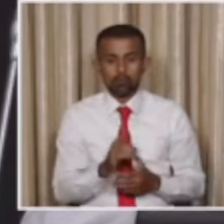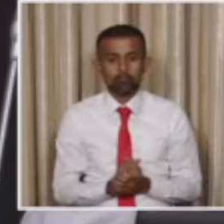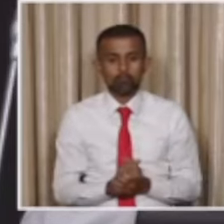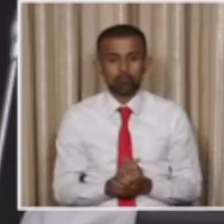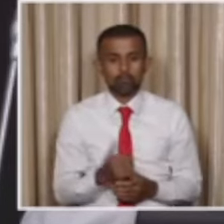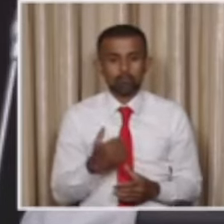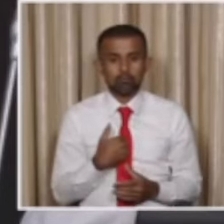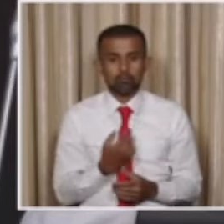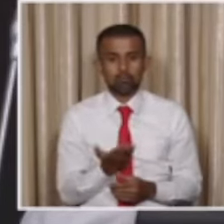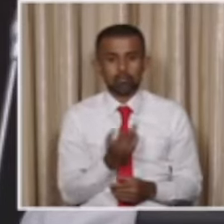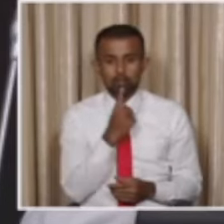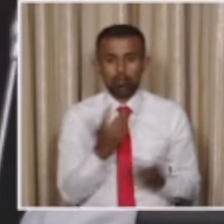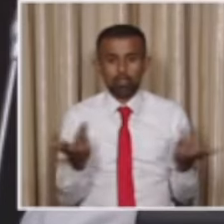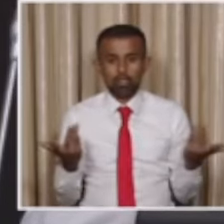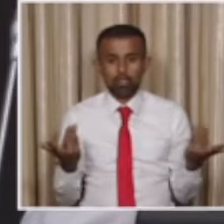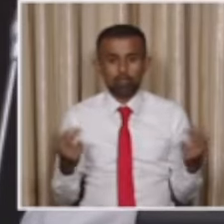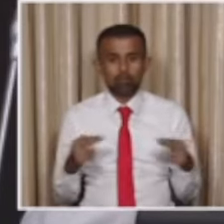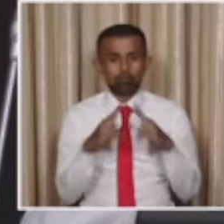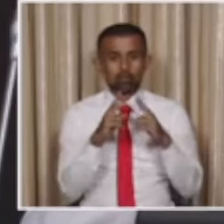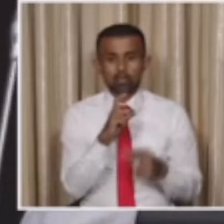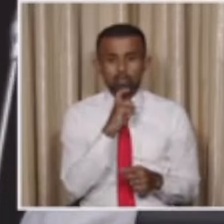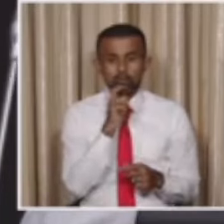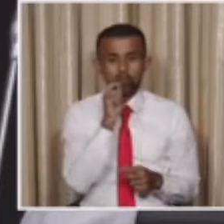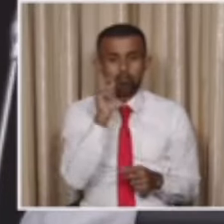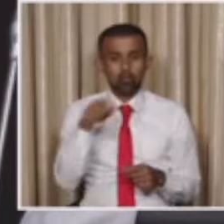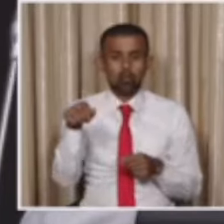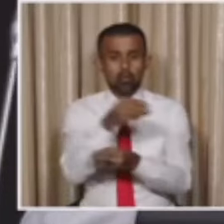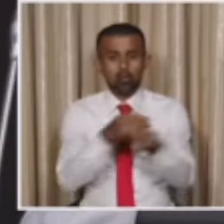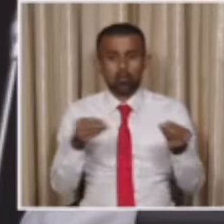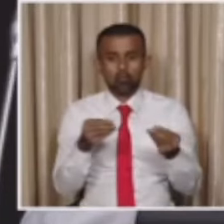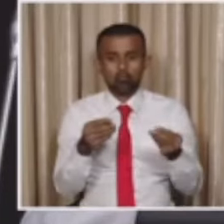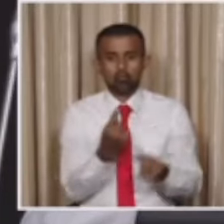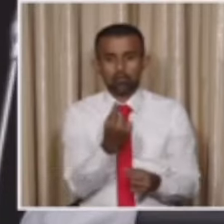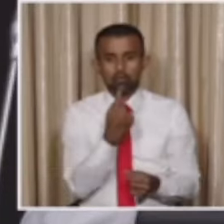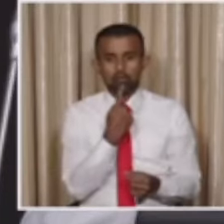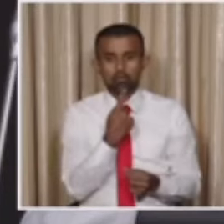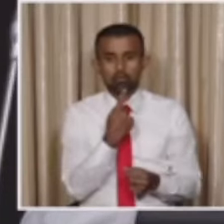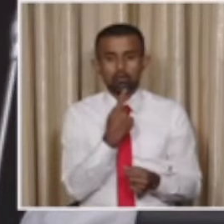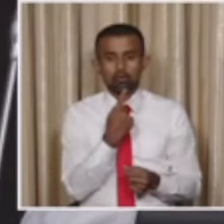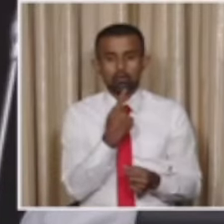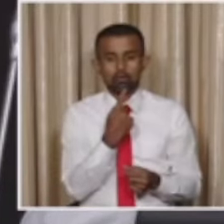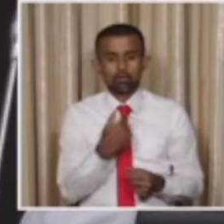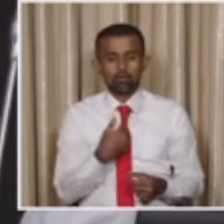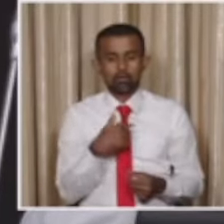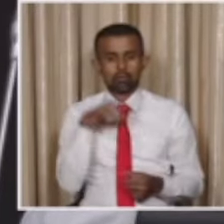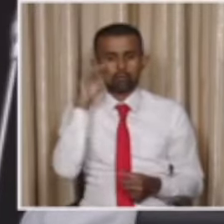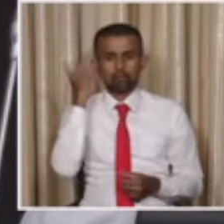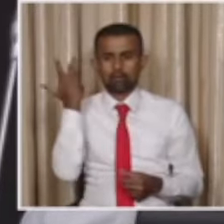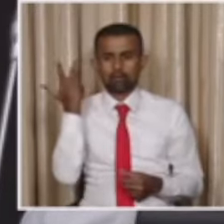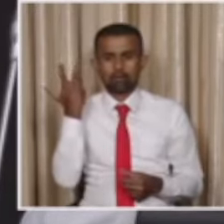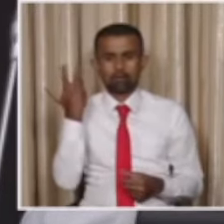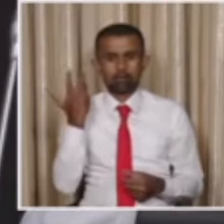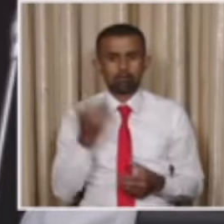මම ඉල්ලුවෙත් නෑ ශ්‍රේෂ්ඨාධිකරණය විනිසුරුතුමල්ලා මෙහෙම නියෝගයක් දුන්නා කියලා. දැන් මෙතන අපිටත් තේරෙන්නේ නැහැ මොකද්ද වෙන්නේ